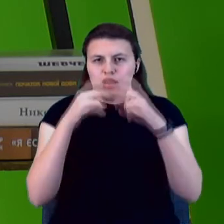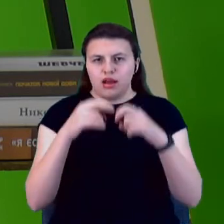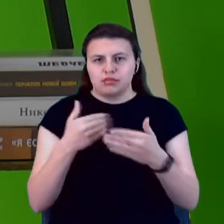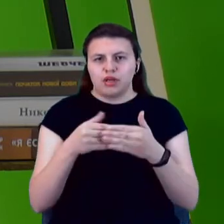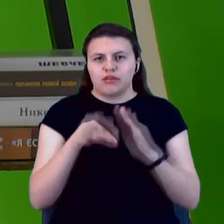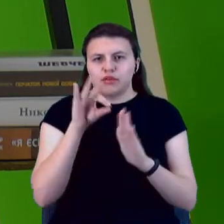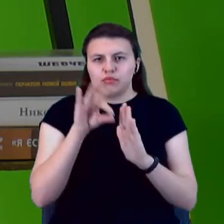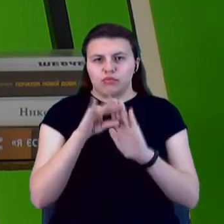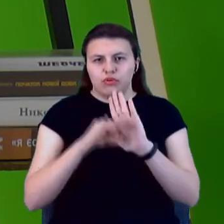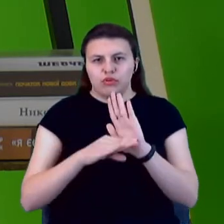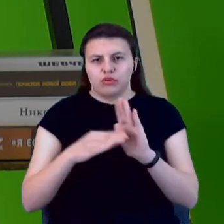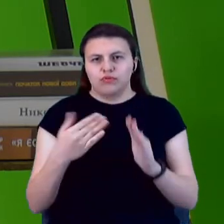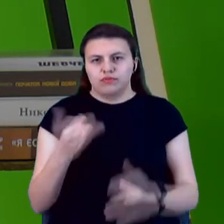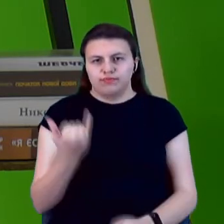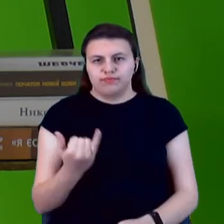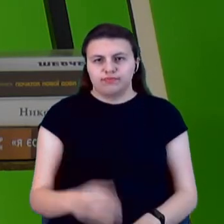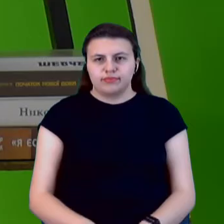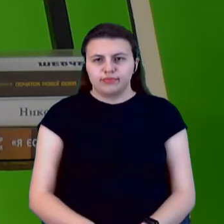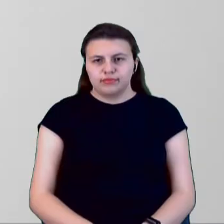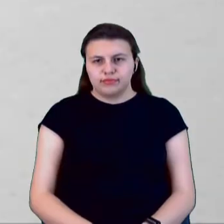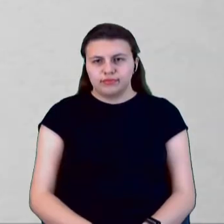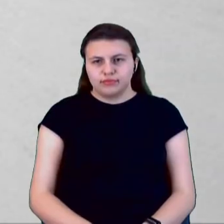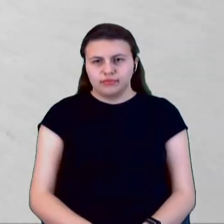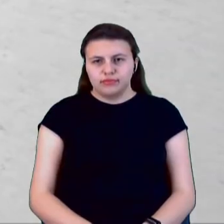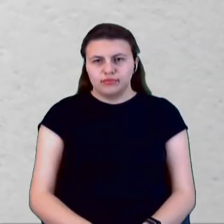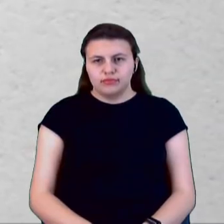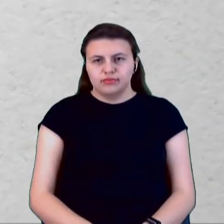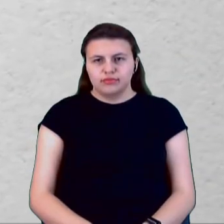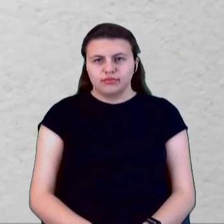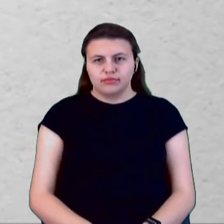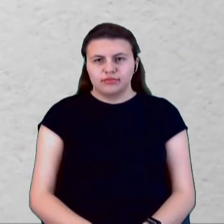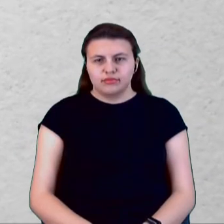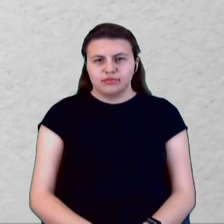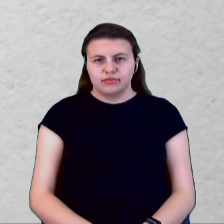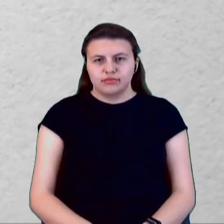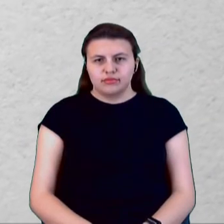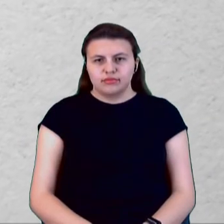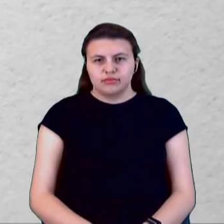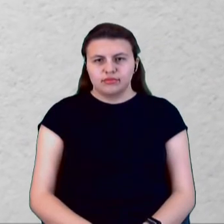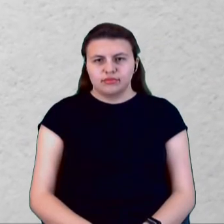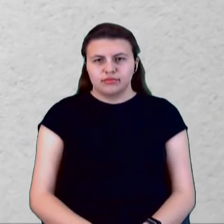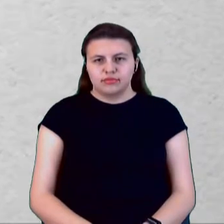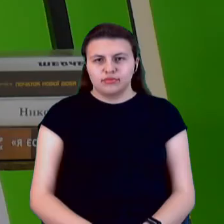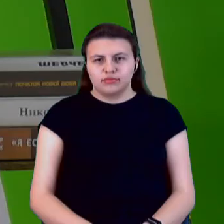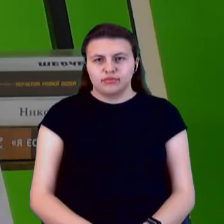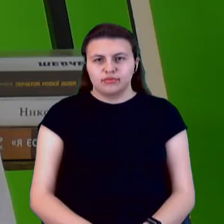він вже за мить.